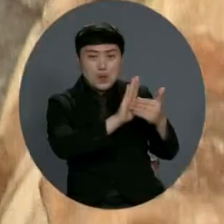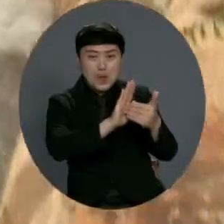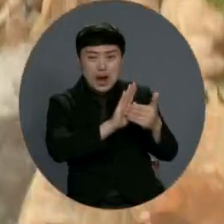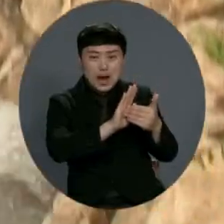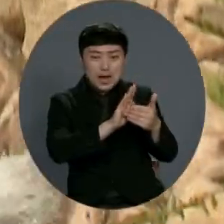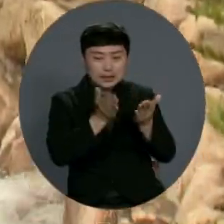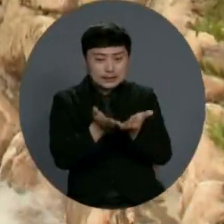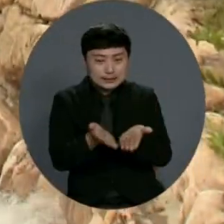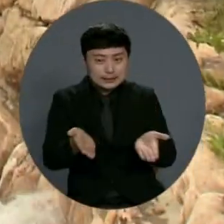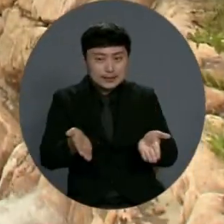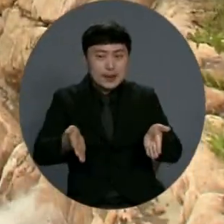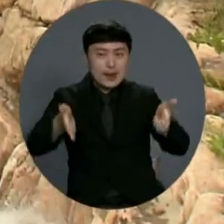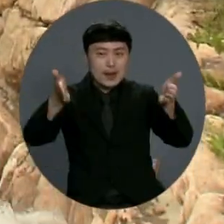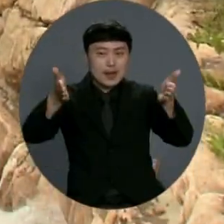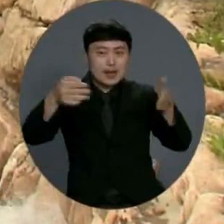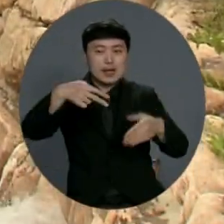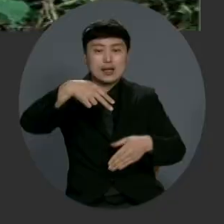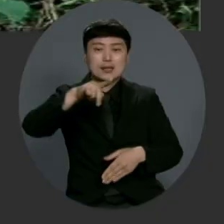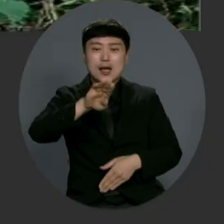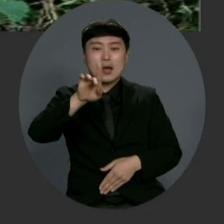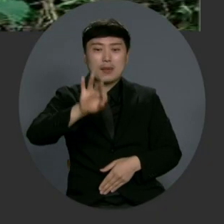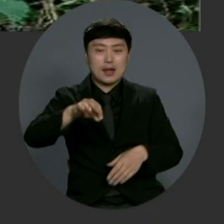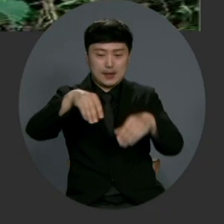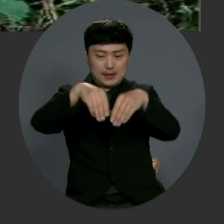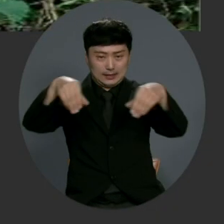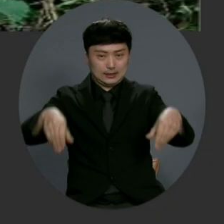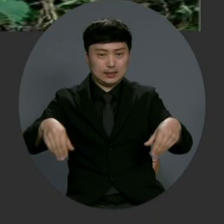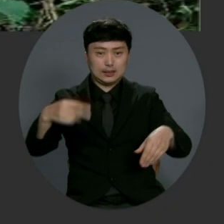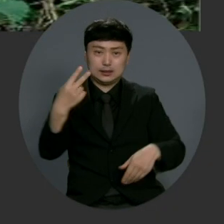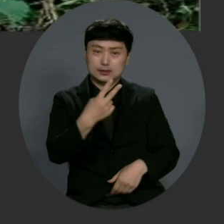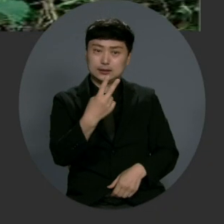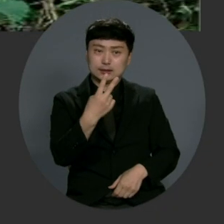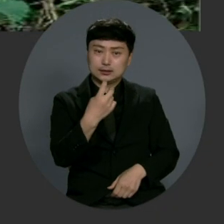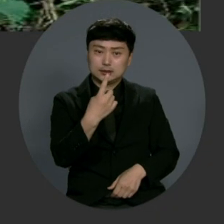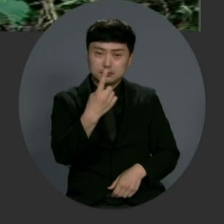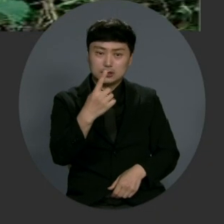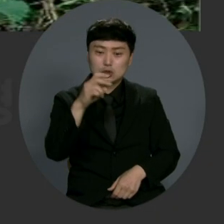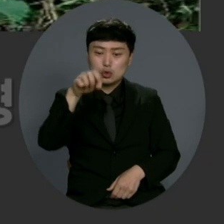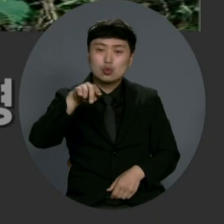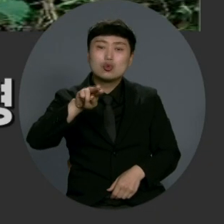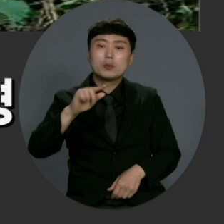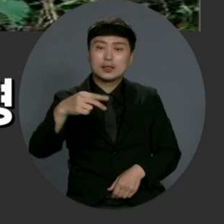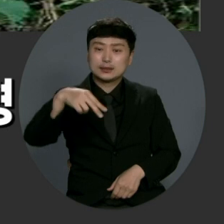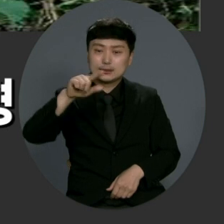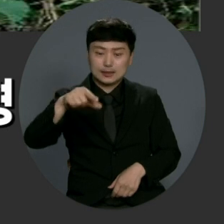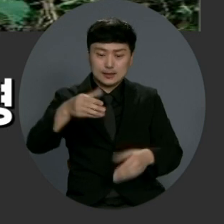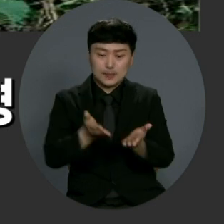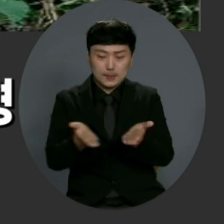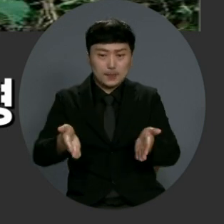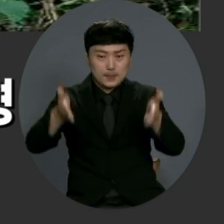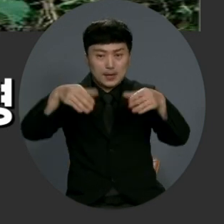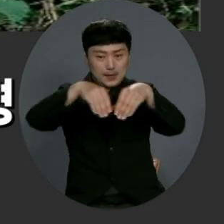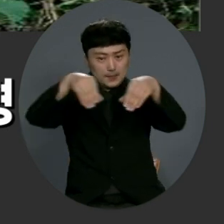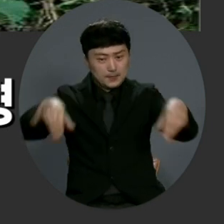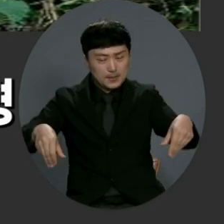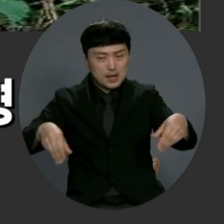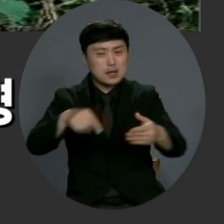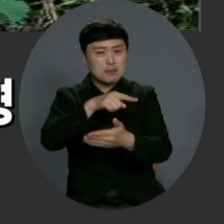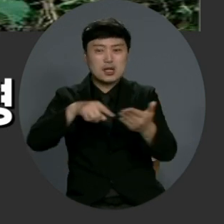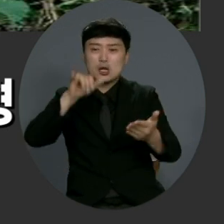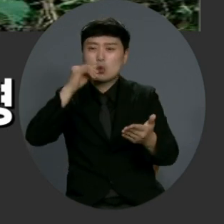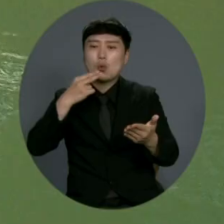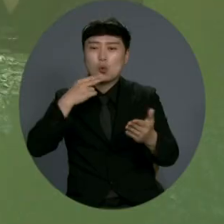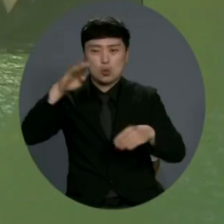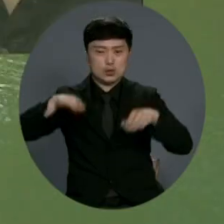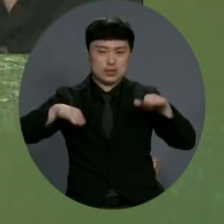대책으로 사방댐을 꼽습니다. 실제로 2011년 우면산 산사태 당시 사방댐의 유무에 따라 피해 규모는 크게